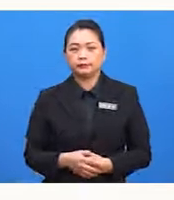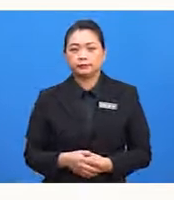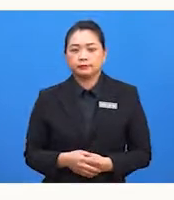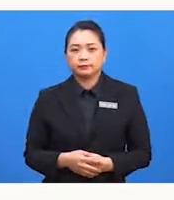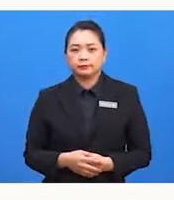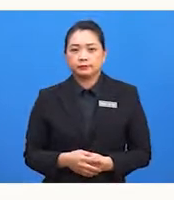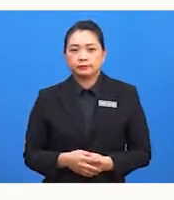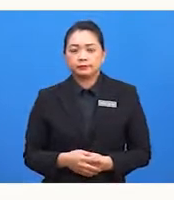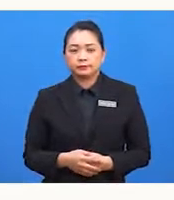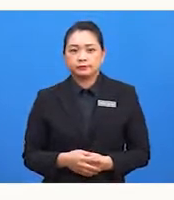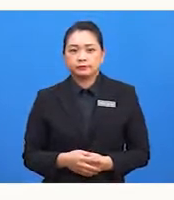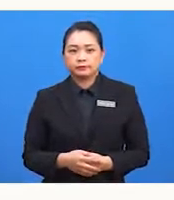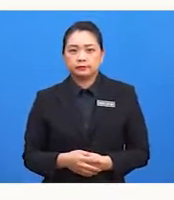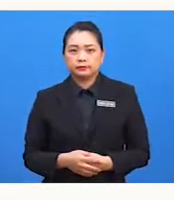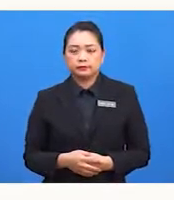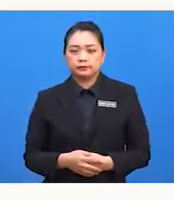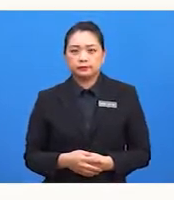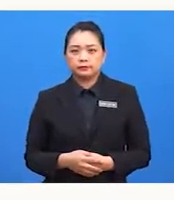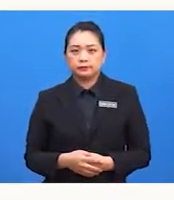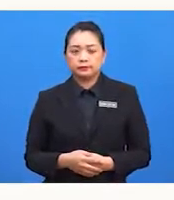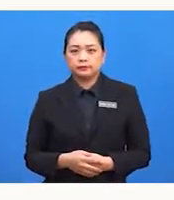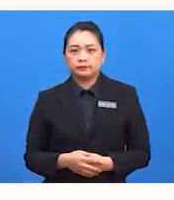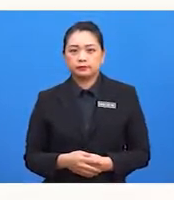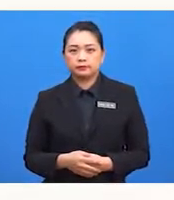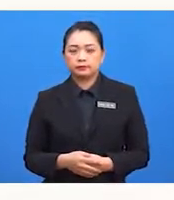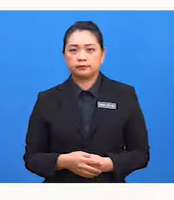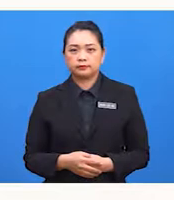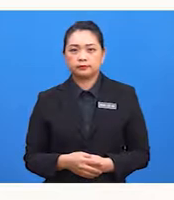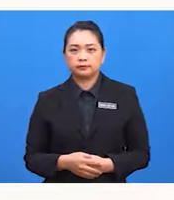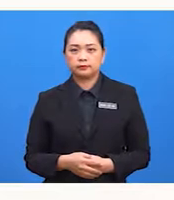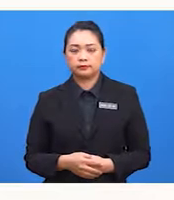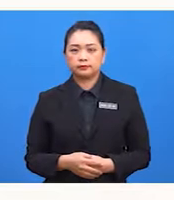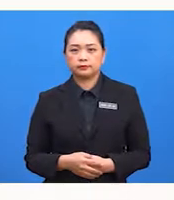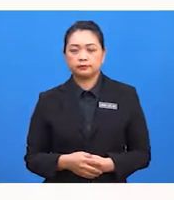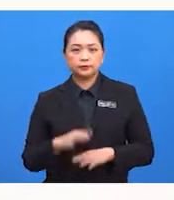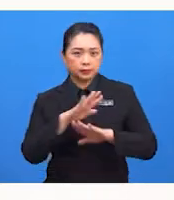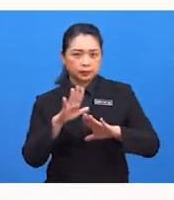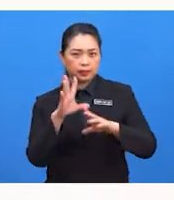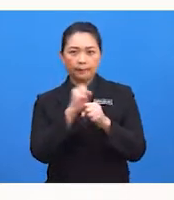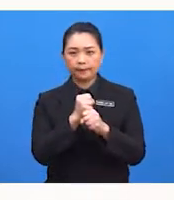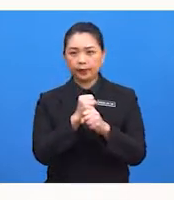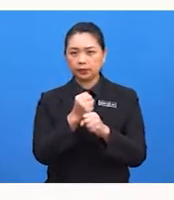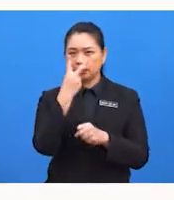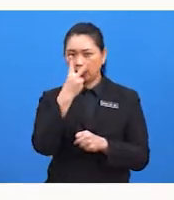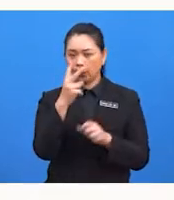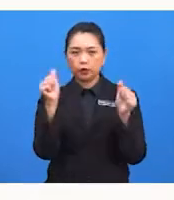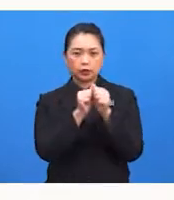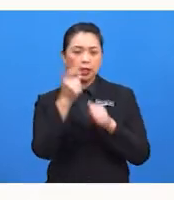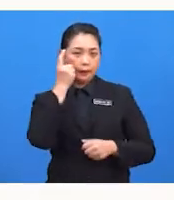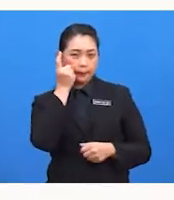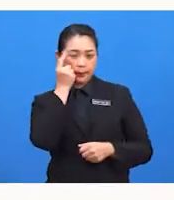Ia tidak dapat diamati oleh panca indera mata di mana ia dihayati melalui emosi.